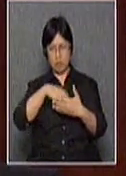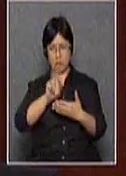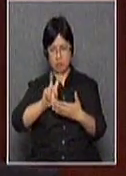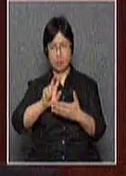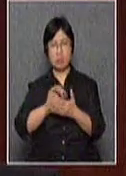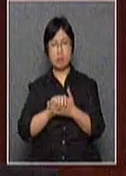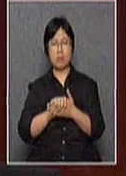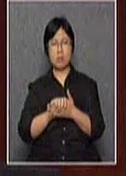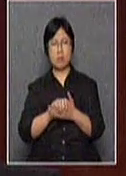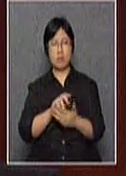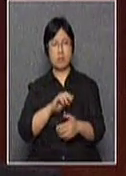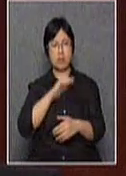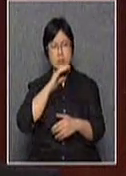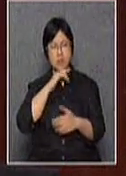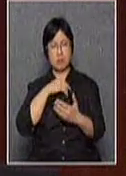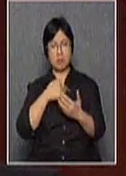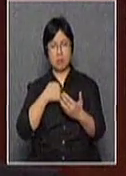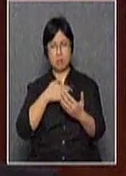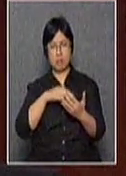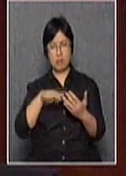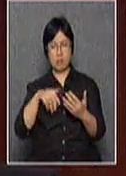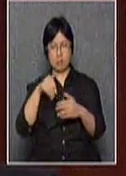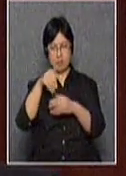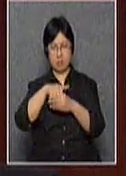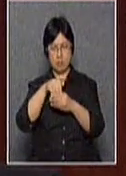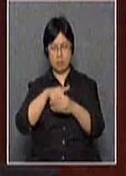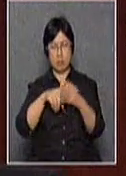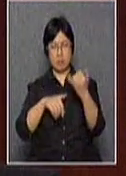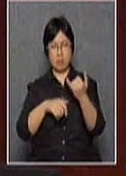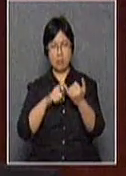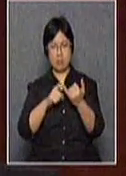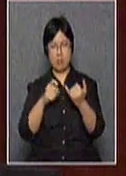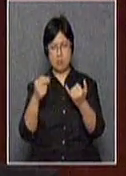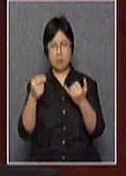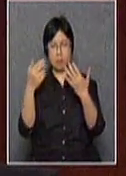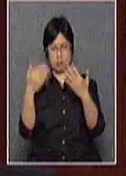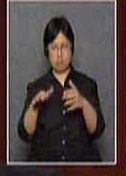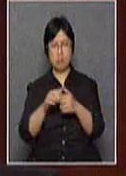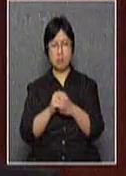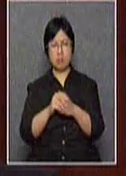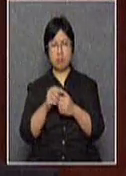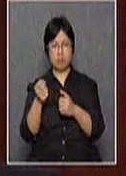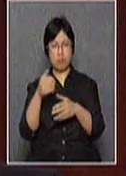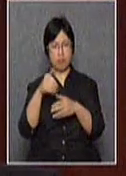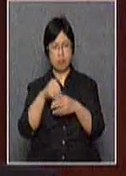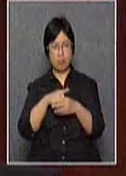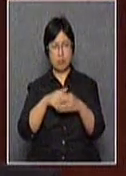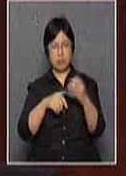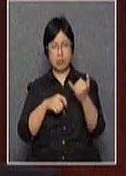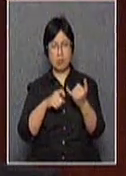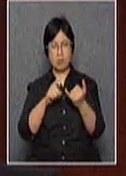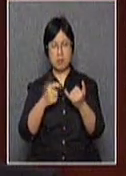樣呢，一陣間我們表決了第697項之後呢，就不用再處理698